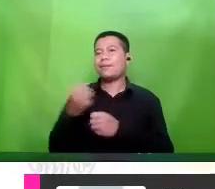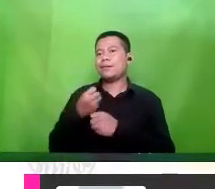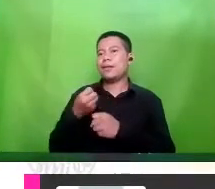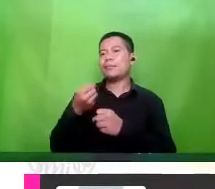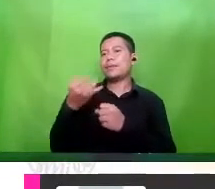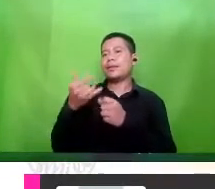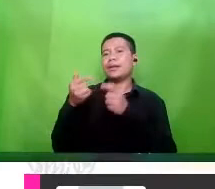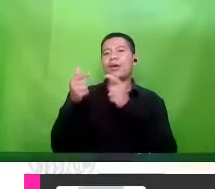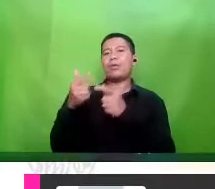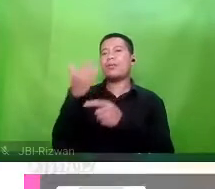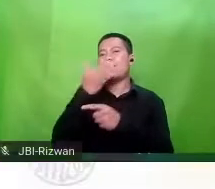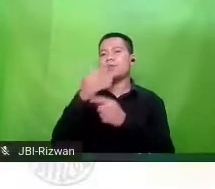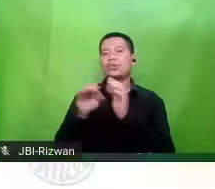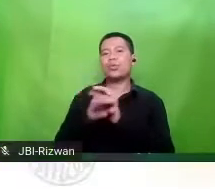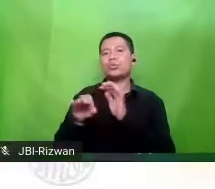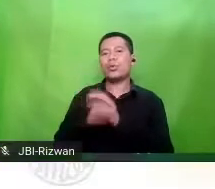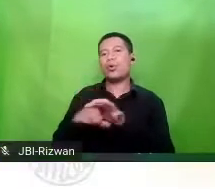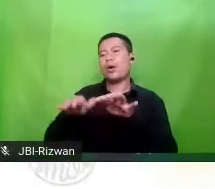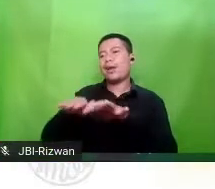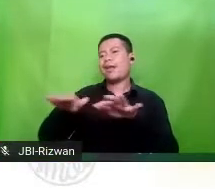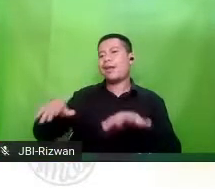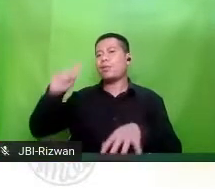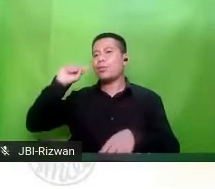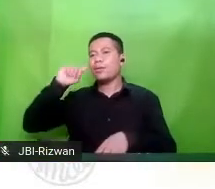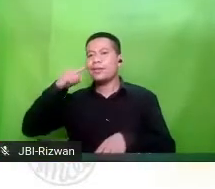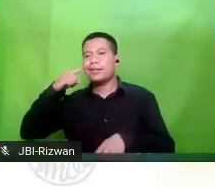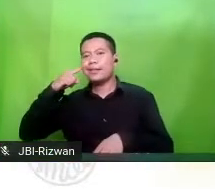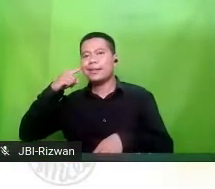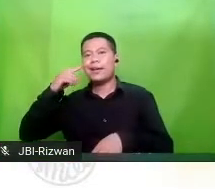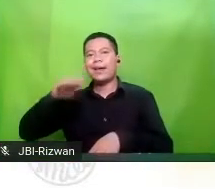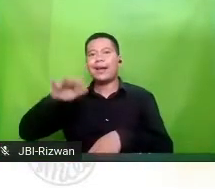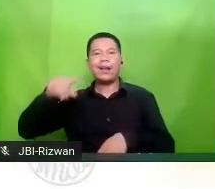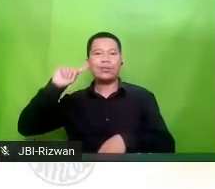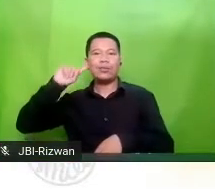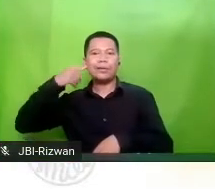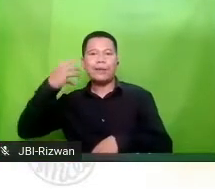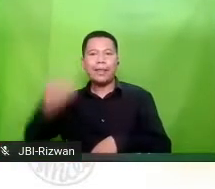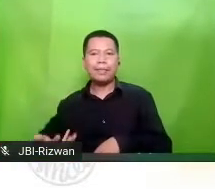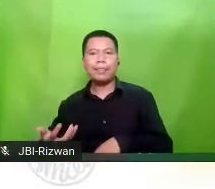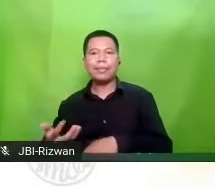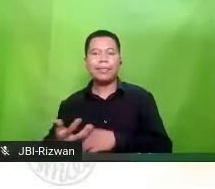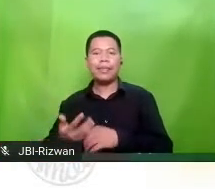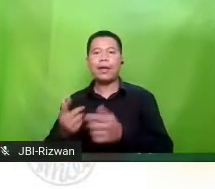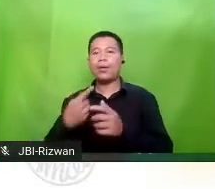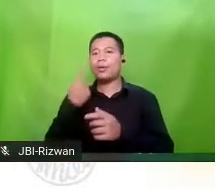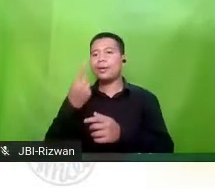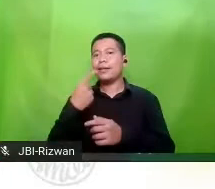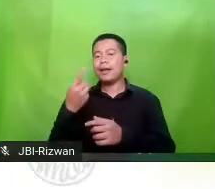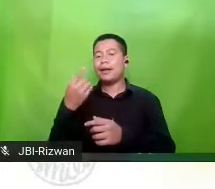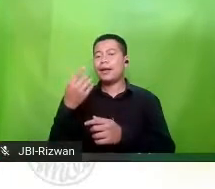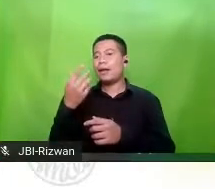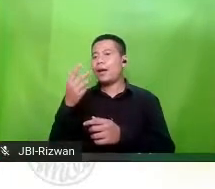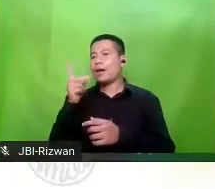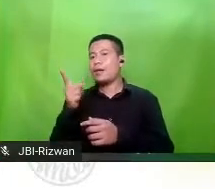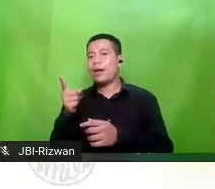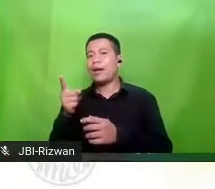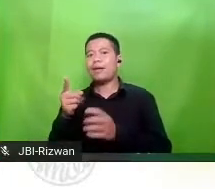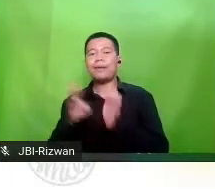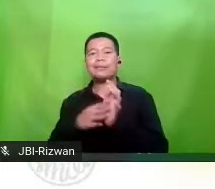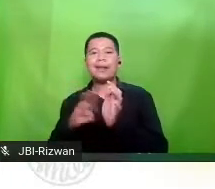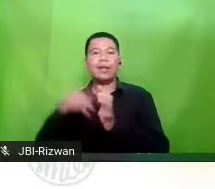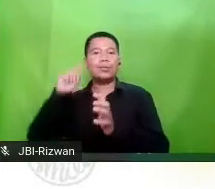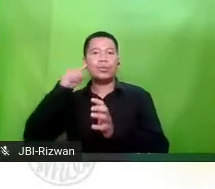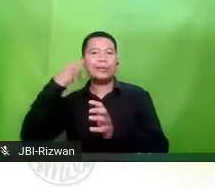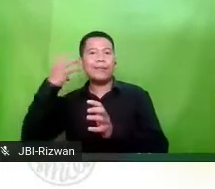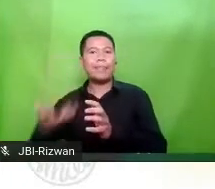Misalnya, anak-anak yang tuli berat, kalau kita dapatkan kasus dengan tuli berat pada seorang